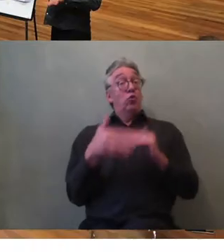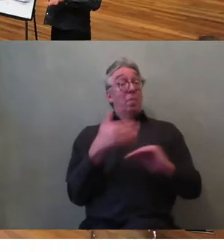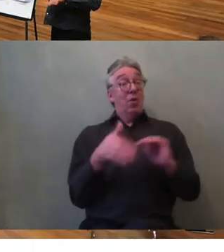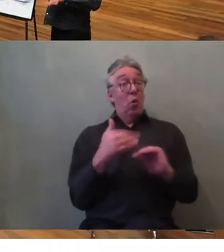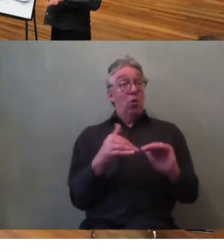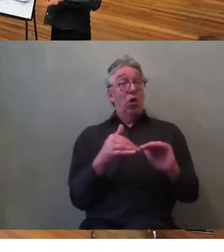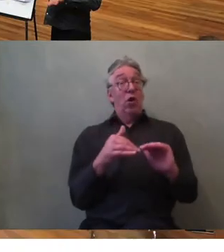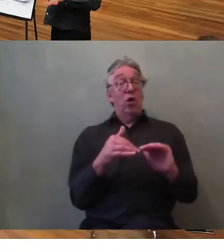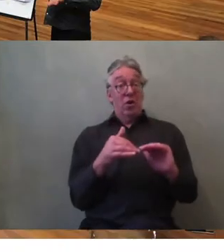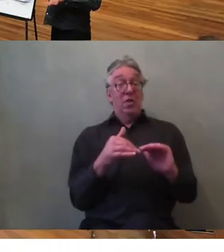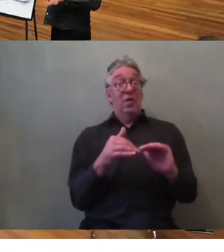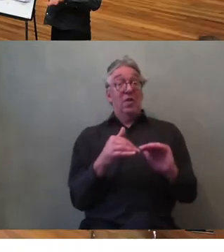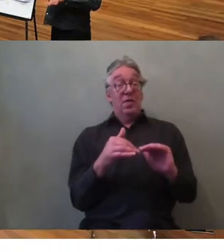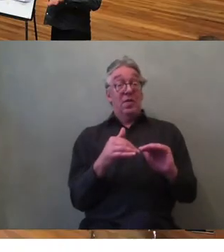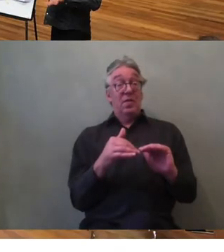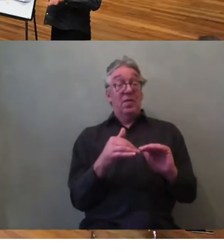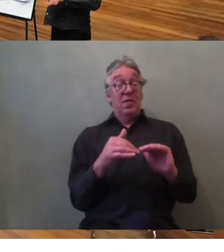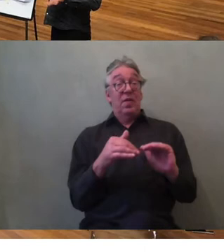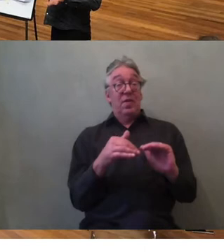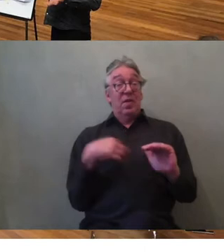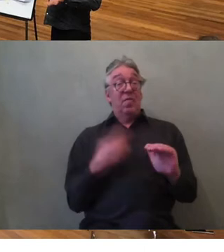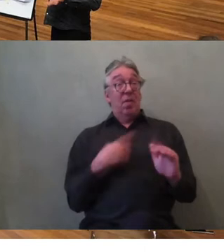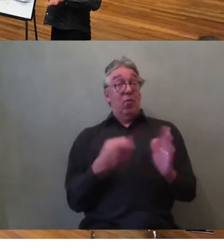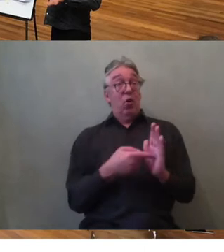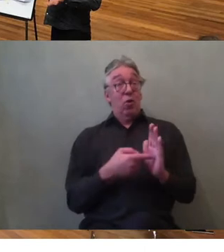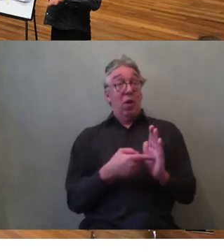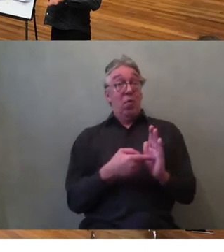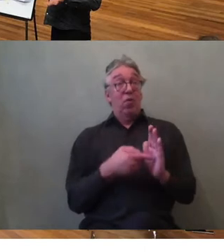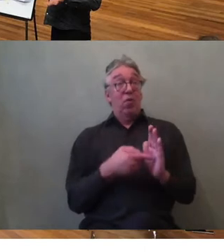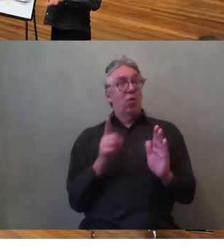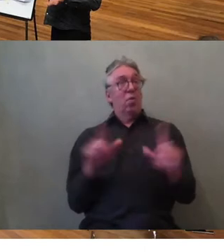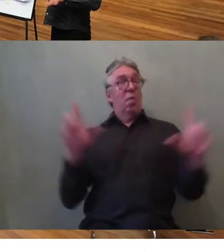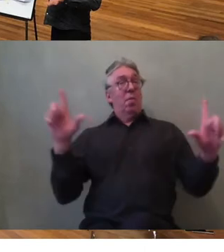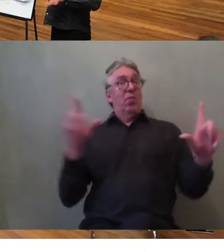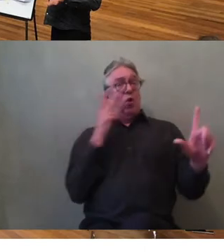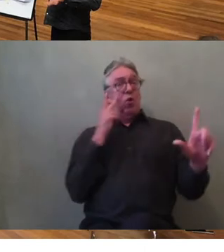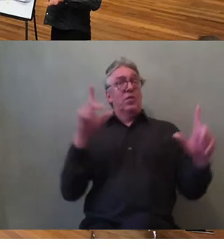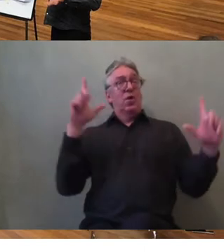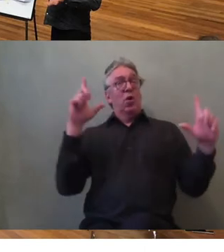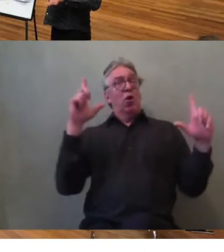onderzoeksrapport ingezet hebben. En op de afbeelding zien jullie een foto van de